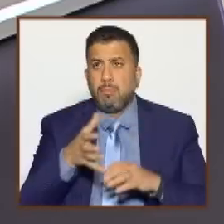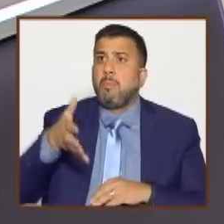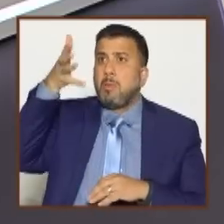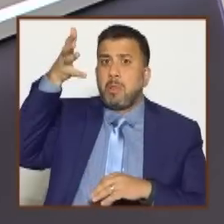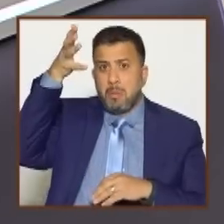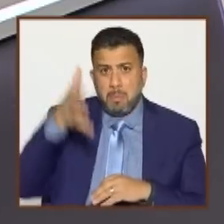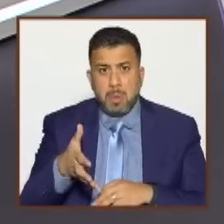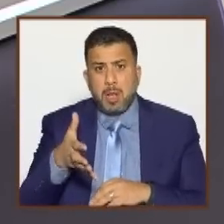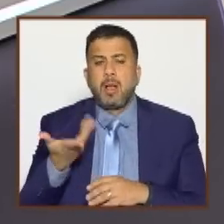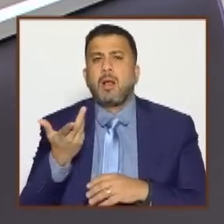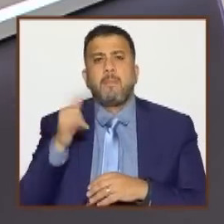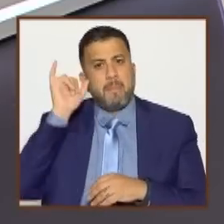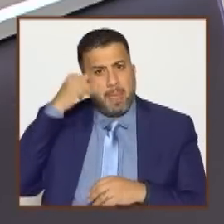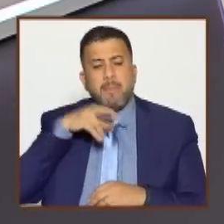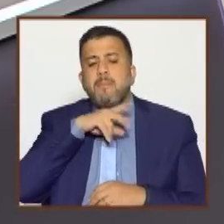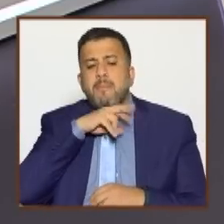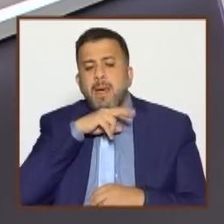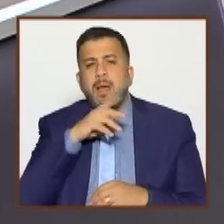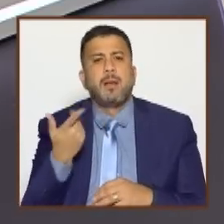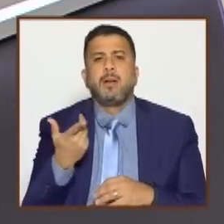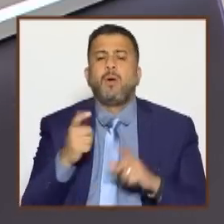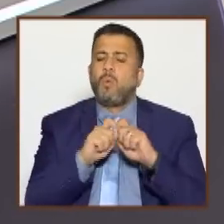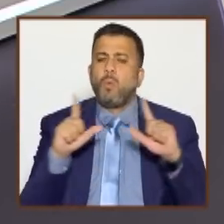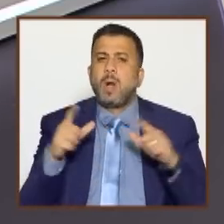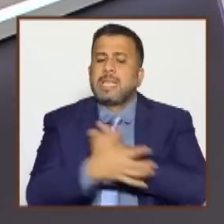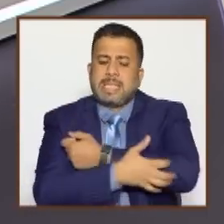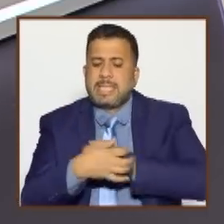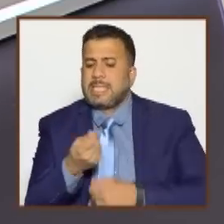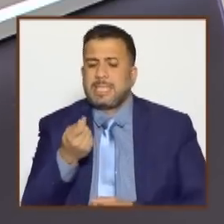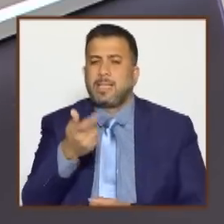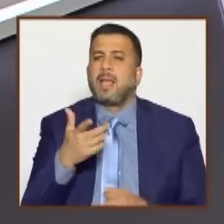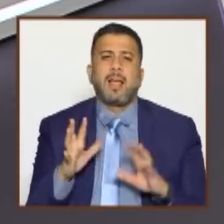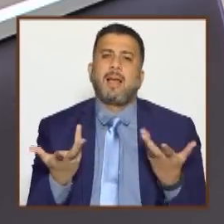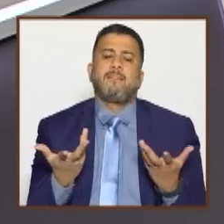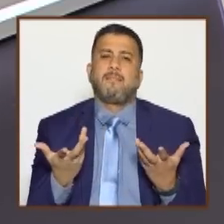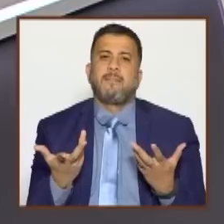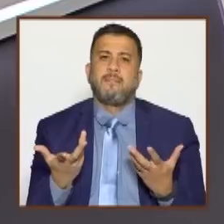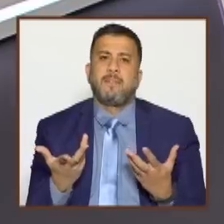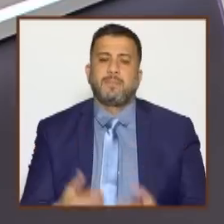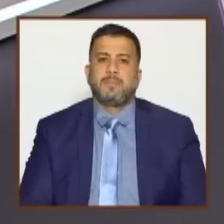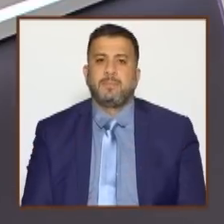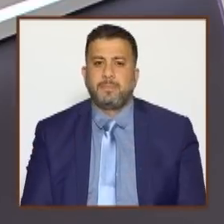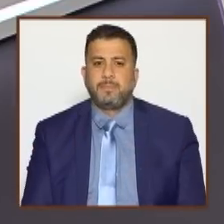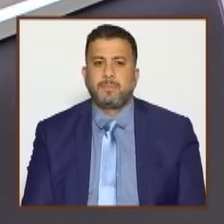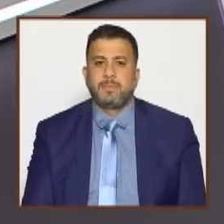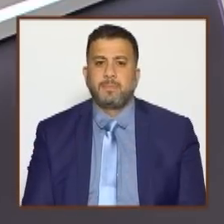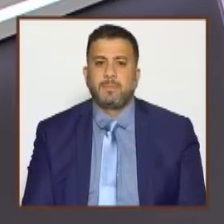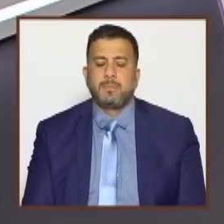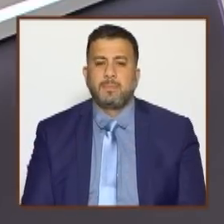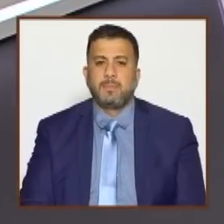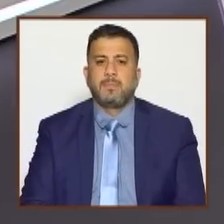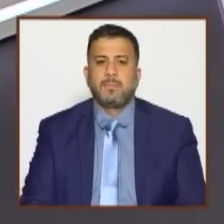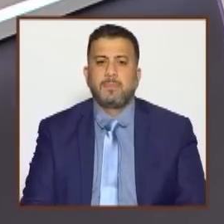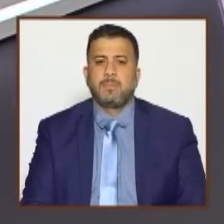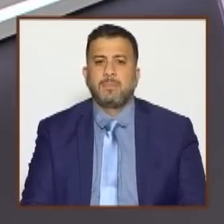وحاسبه كامل أنا صغيرته وكبيرته. طيب. وبعد منه في ذبايح نذبح منه بعد. نعم. وأنا حاسب